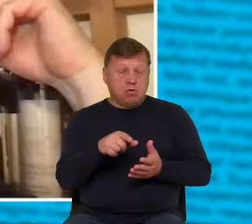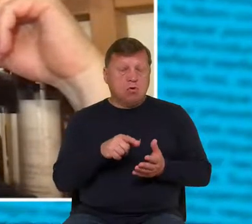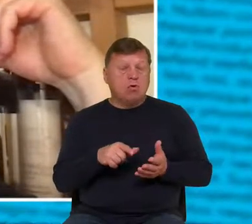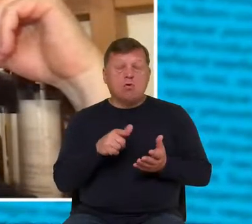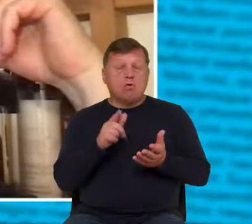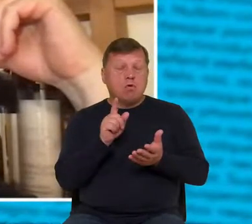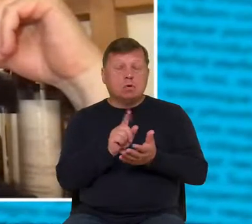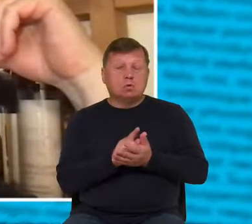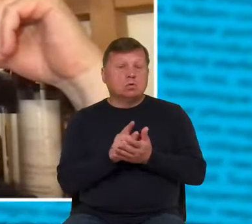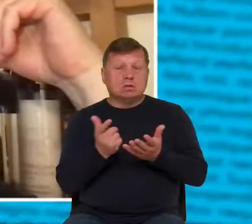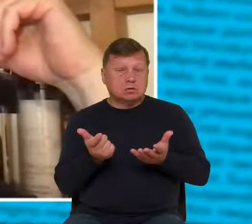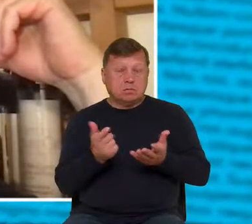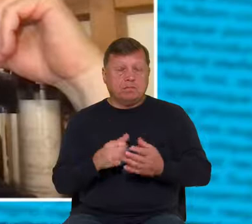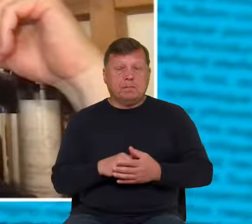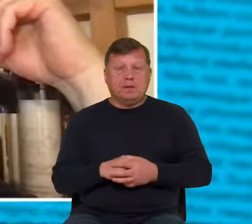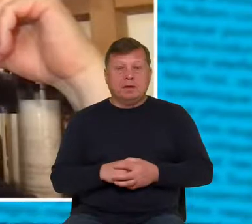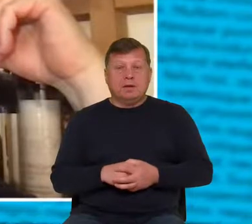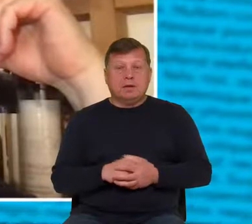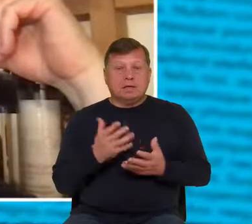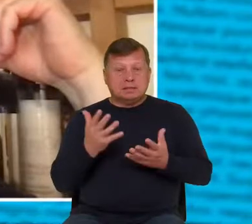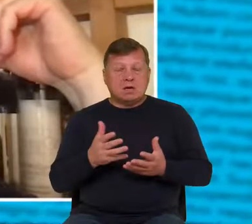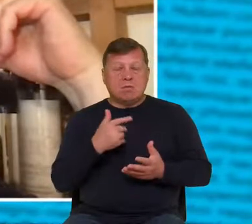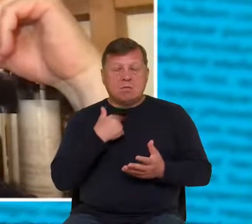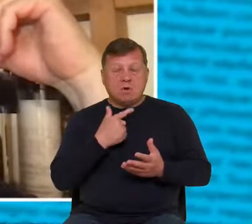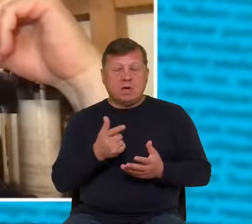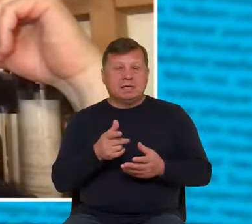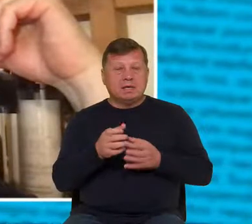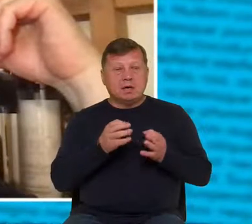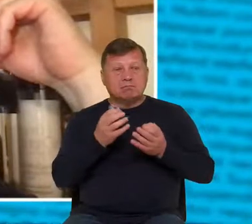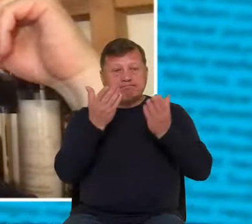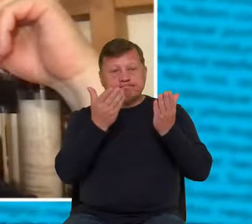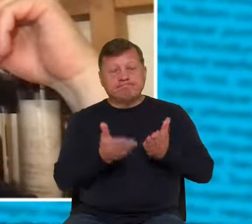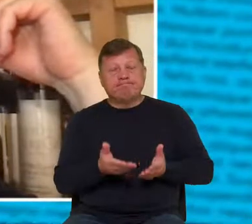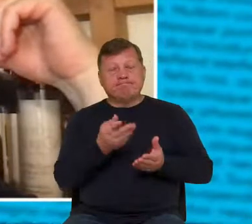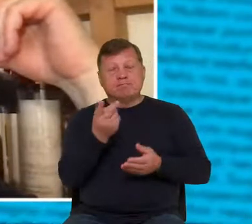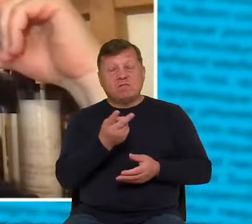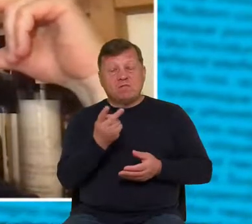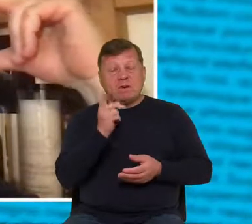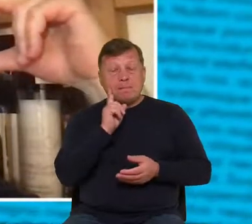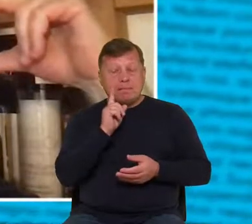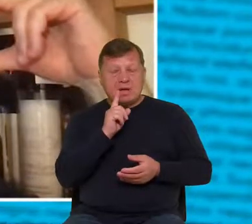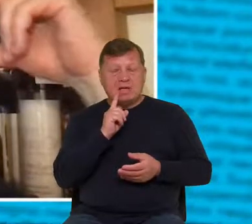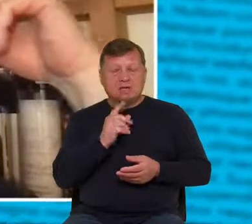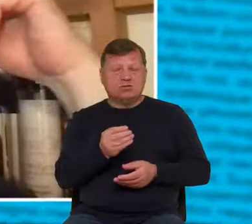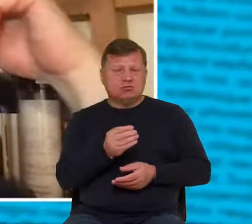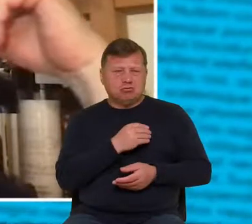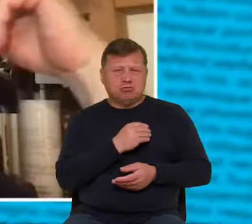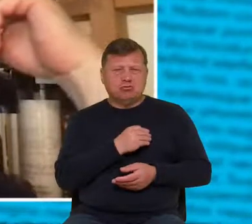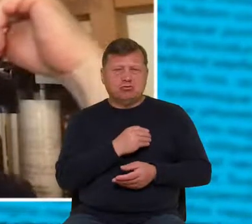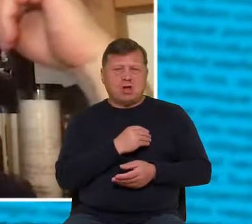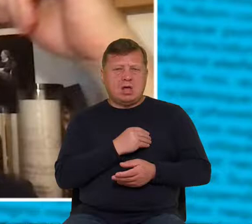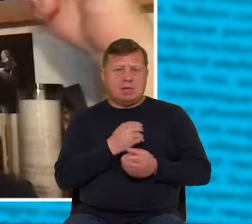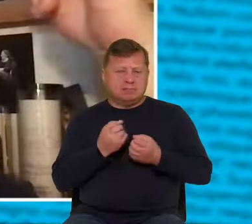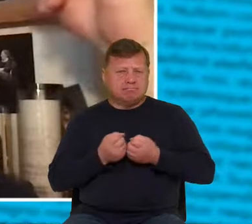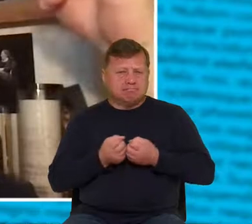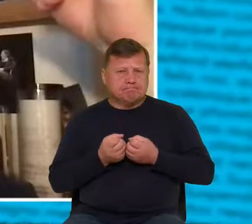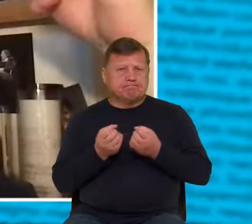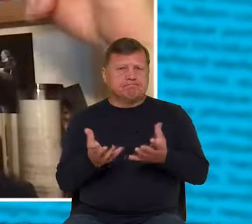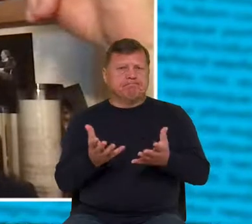było opowiedzenie takiej szczerej, głębokiej historii o tych dwóch mężczyznach. Oznaczało to,